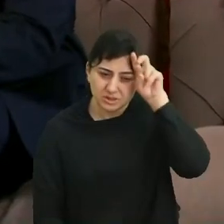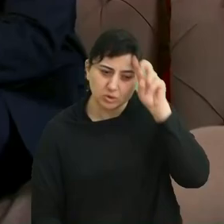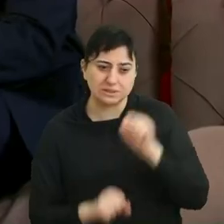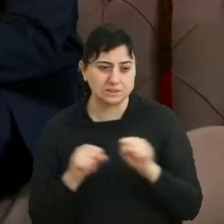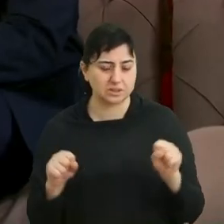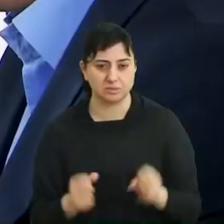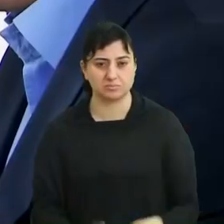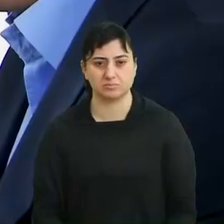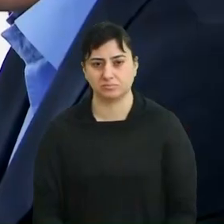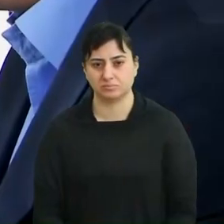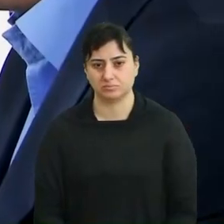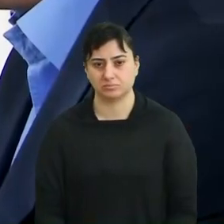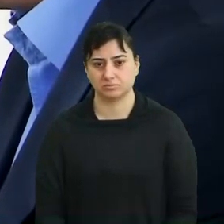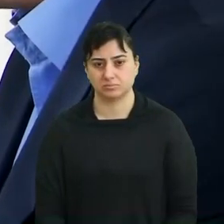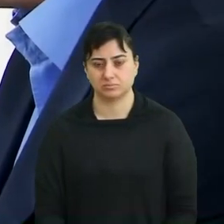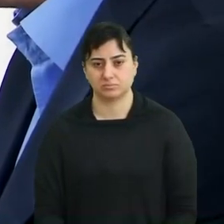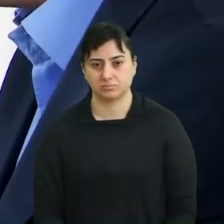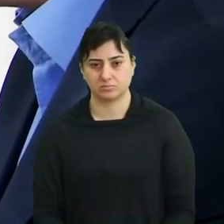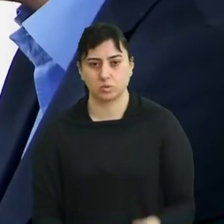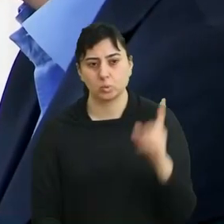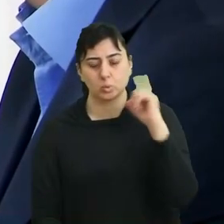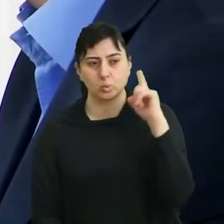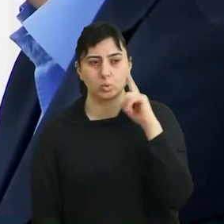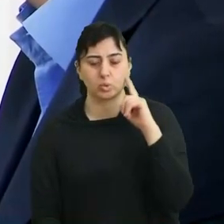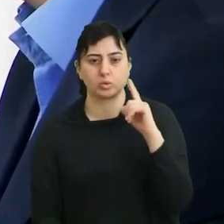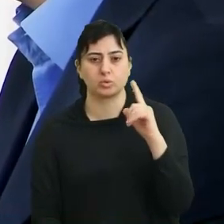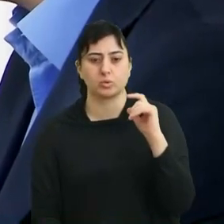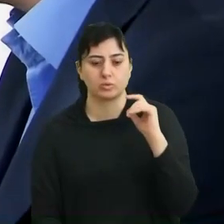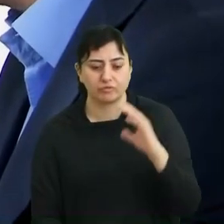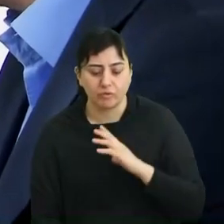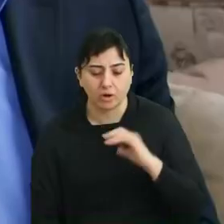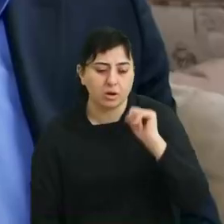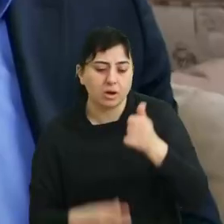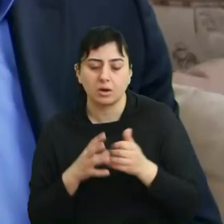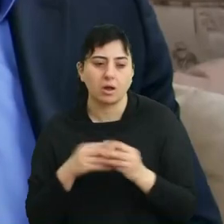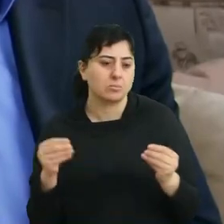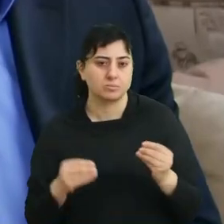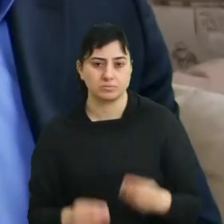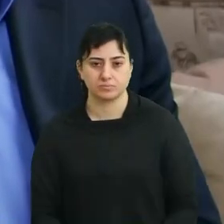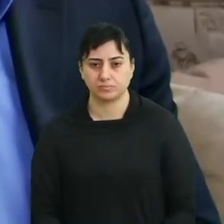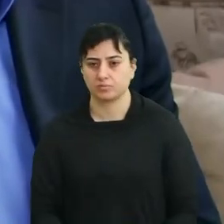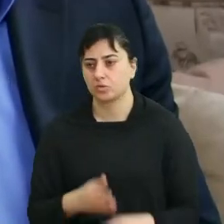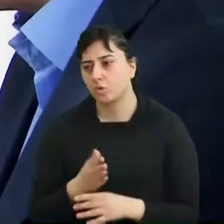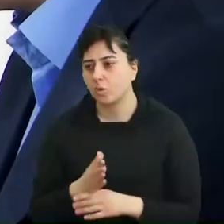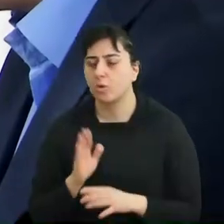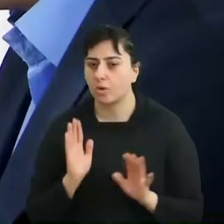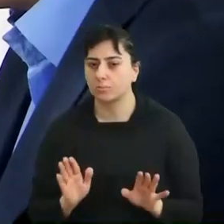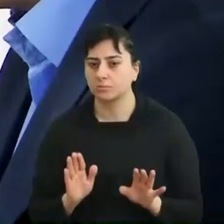çok zararlı bu durum. Yani çünkü şöhret kavramı bugün var yarın yok. Yani haklısın tamam